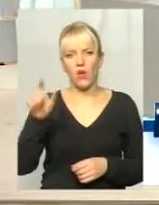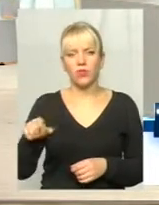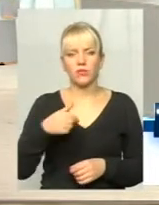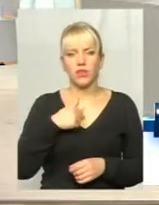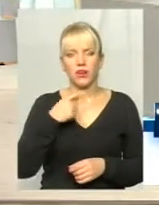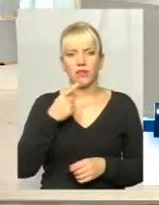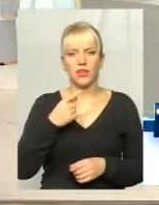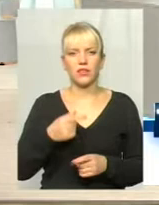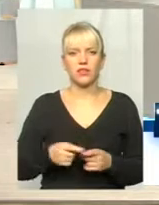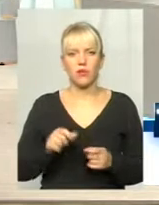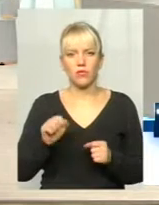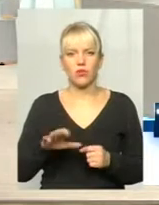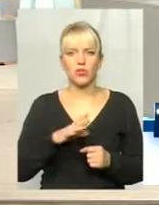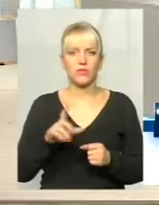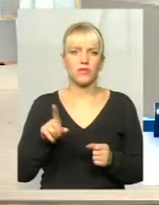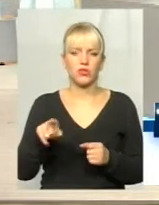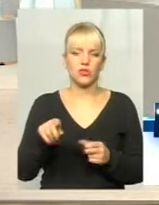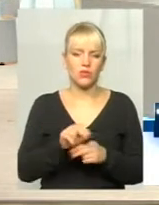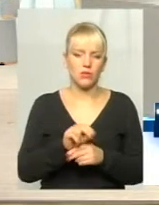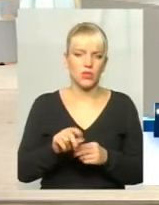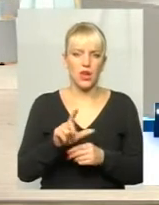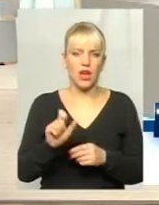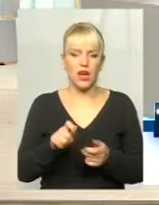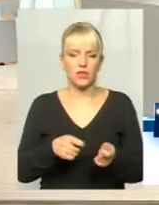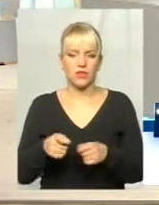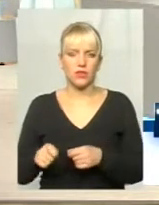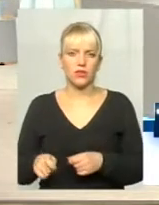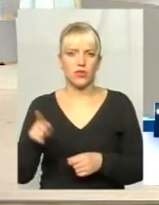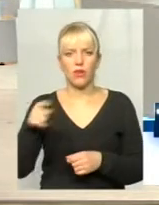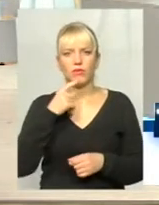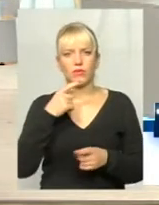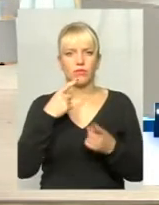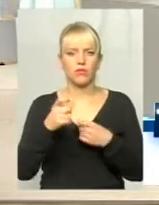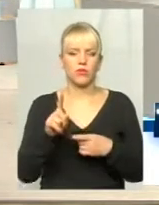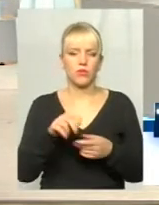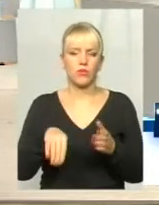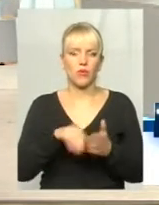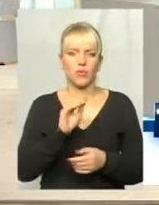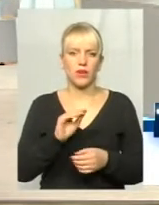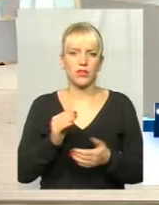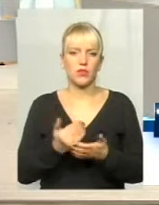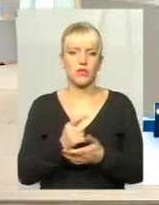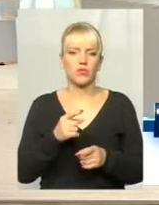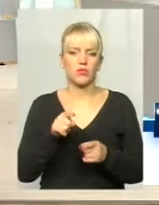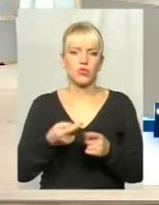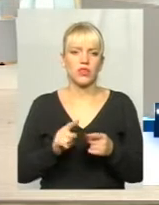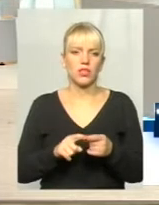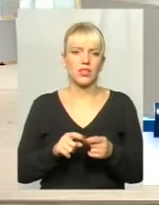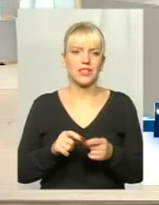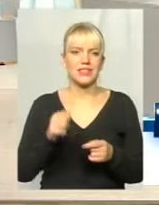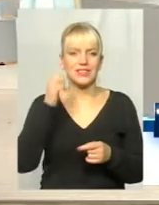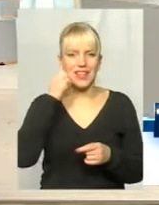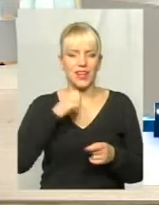может, я попросил, может, отремонтировать ее как-то поздно. Покупайте новую, потому что это старая плита. Ну, где у меня денег на